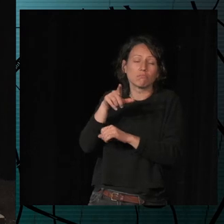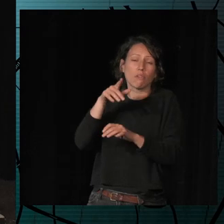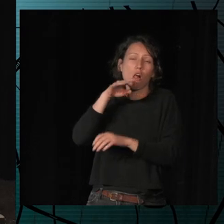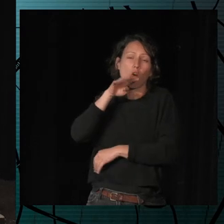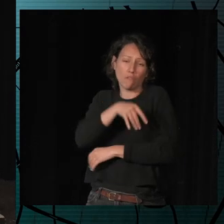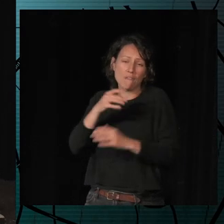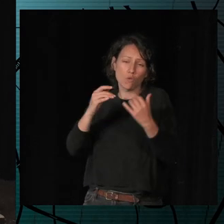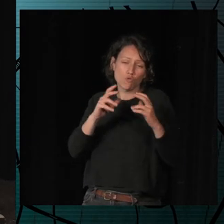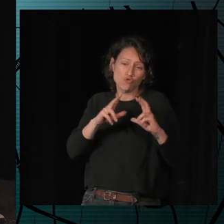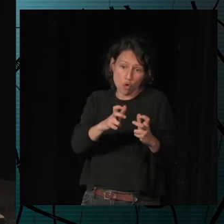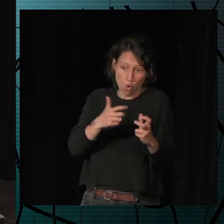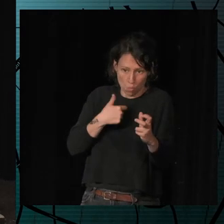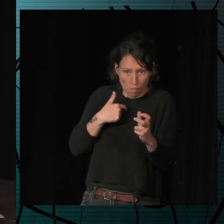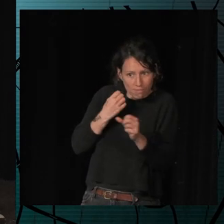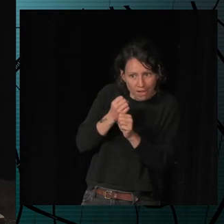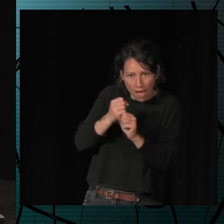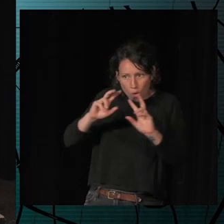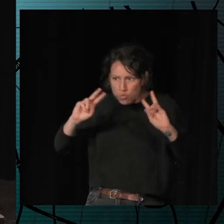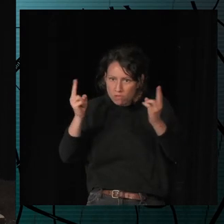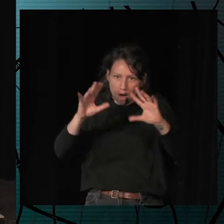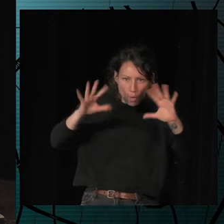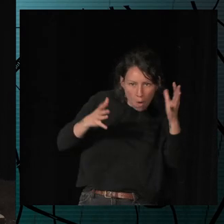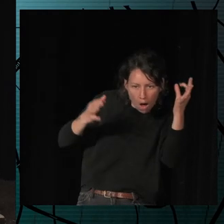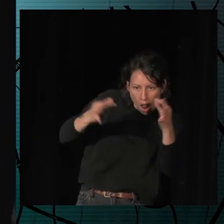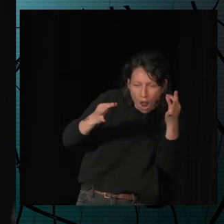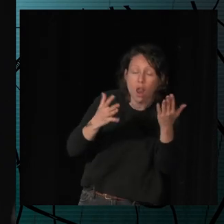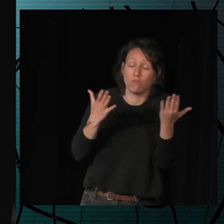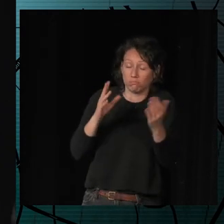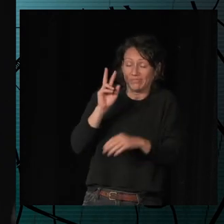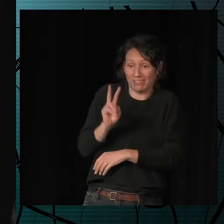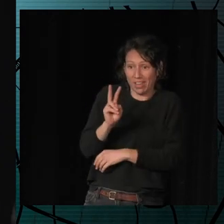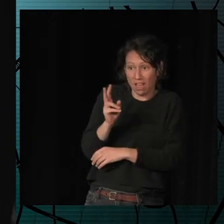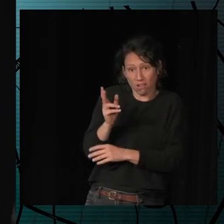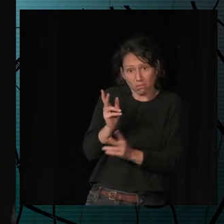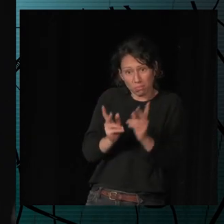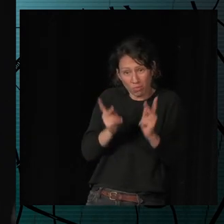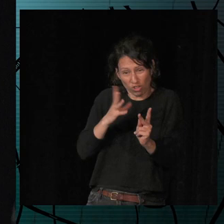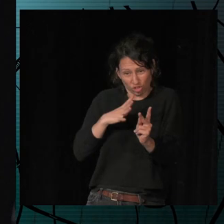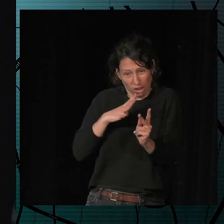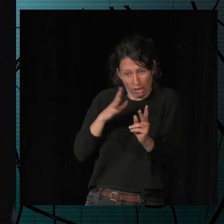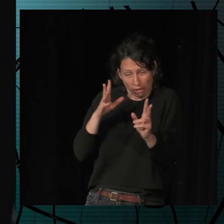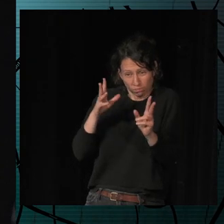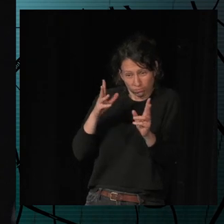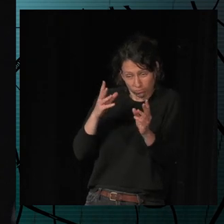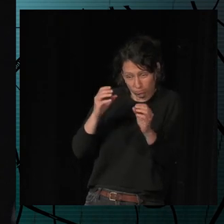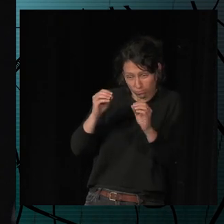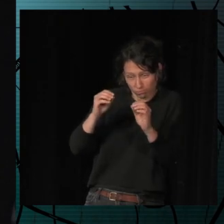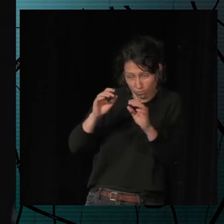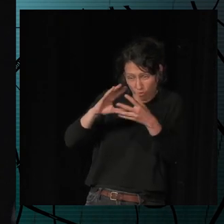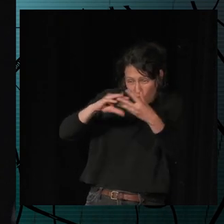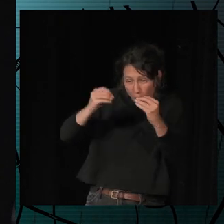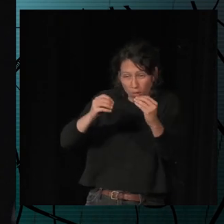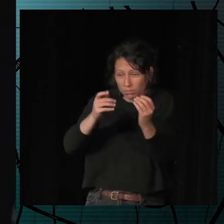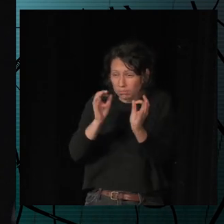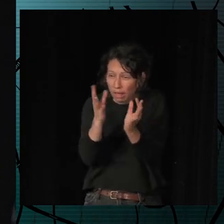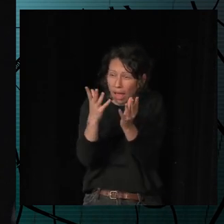présenter et effectivement de faire usage de moteurs qui sont capables de présenter les choses de manière très réaliste donc c'est très très bien le souci c'est qu'effectivement dans une